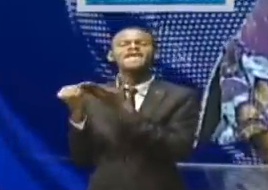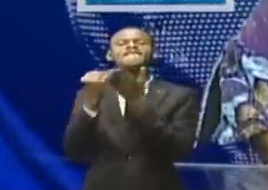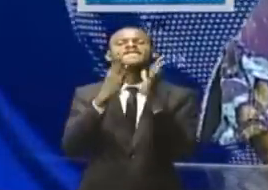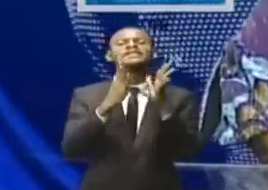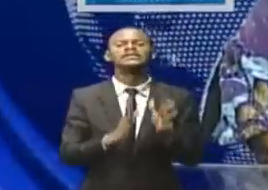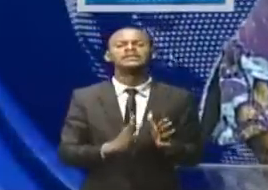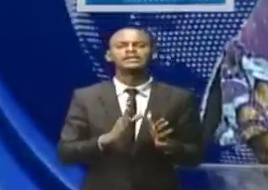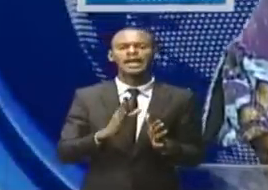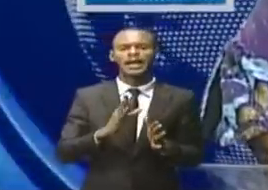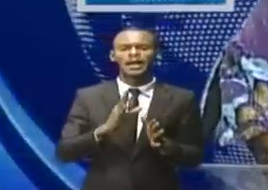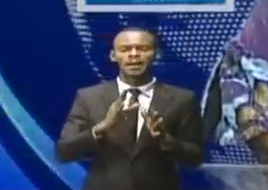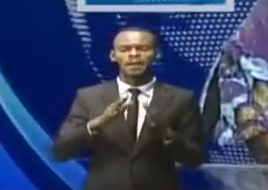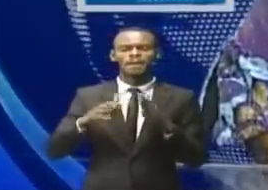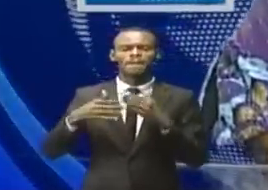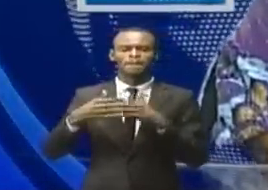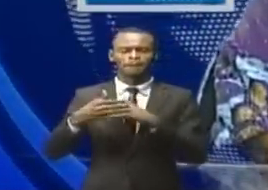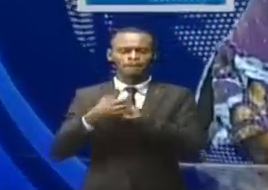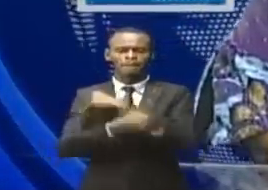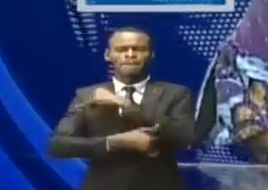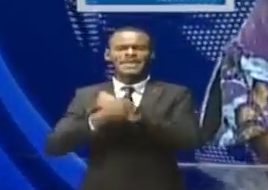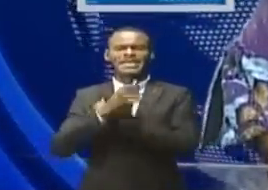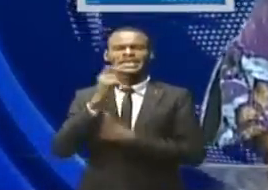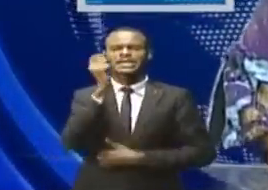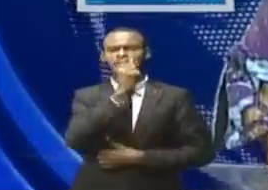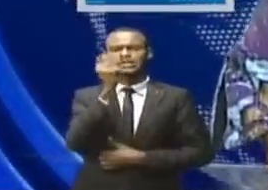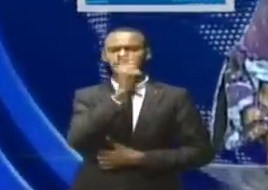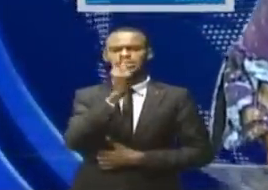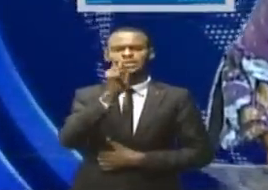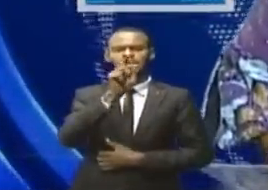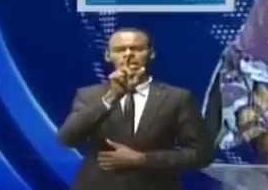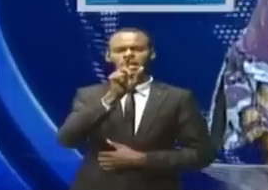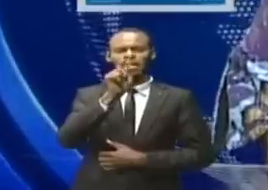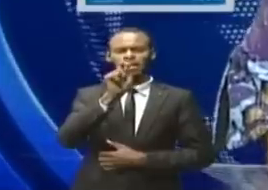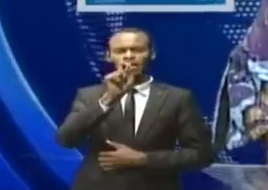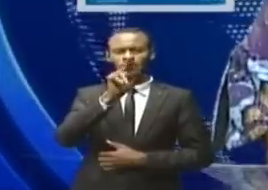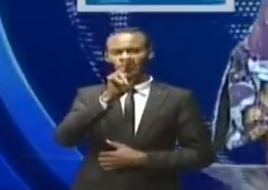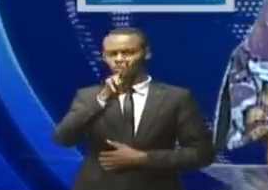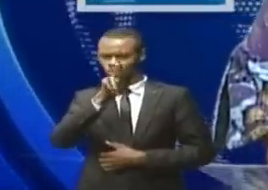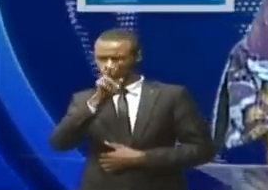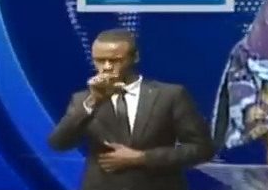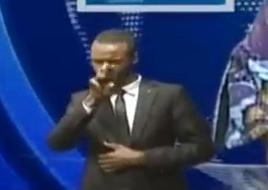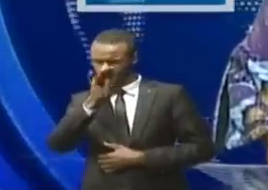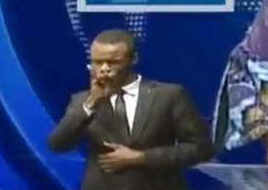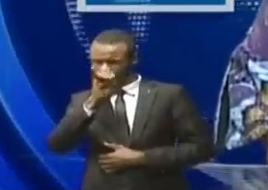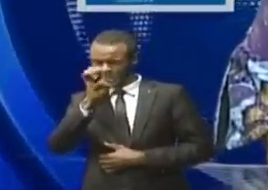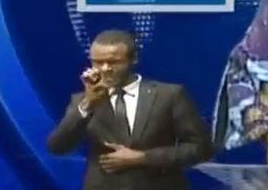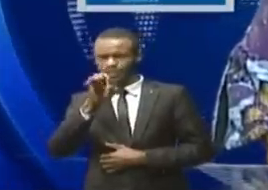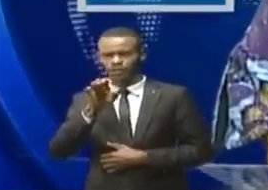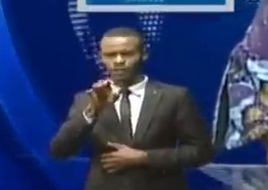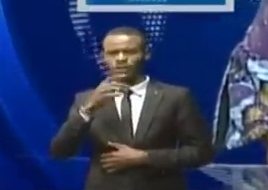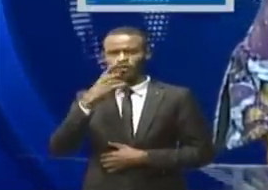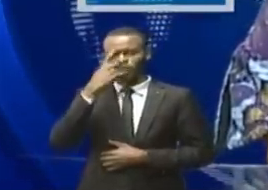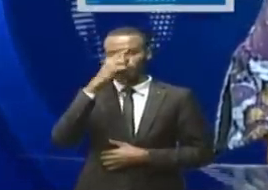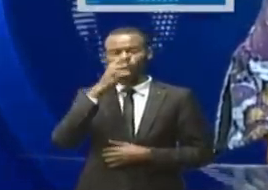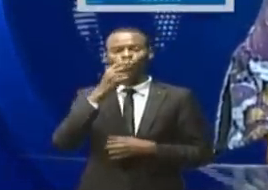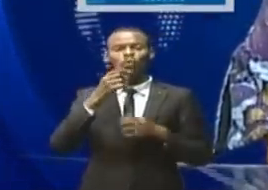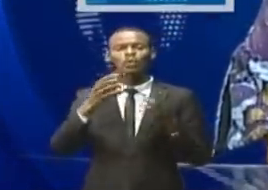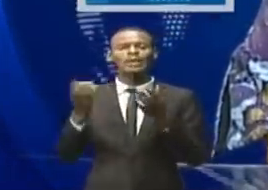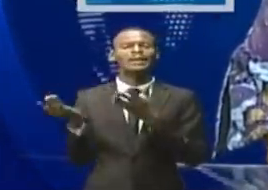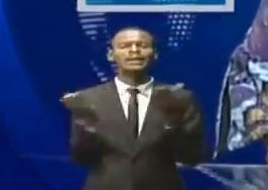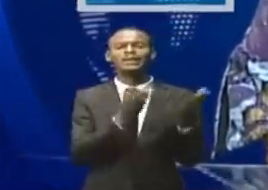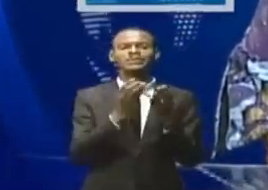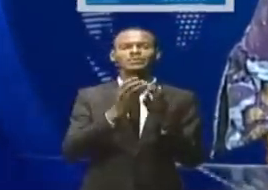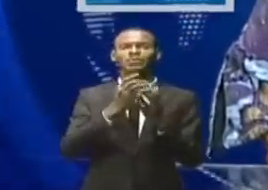deux projets de transport fluvial capables de déplacer plus de 1500 passagers en une fois. Le ministre des Transports a également évalué